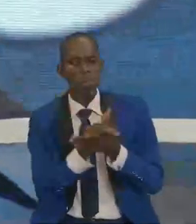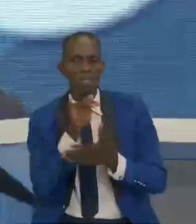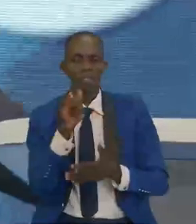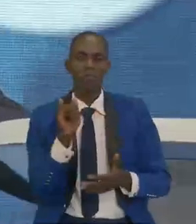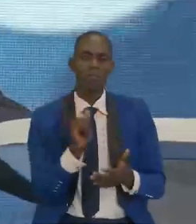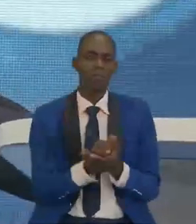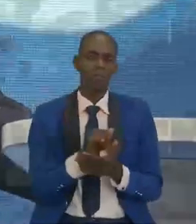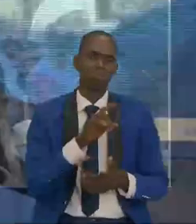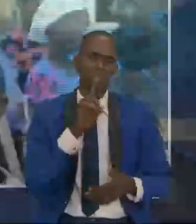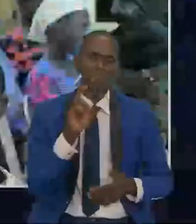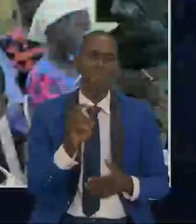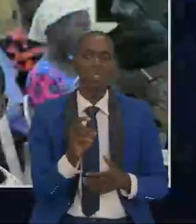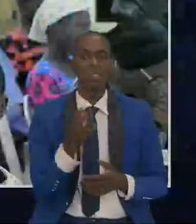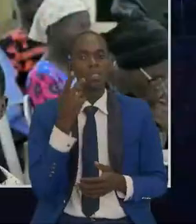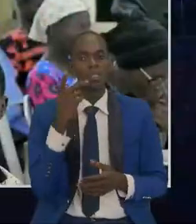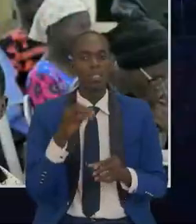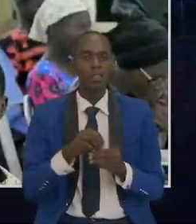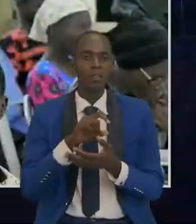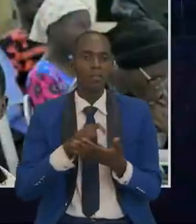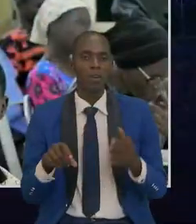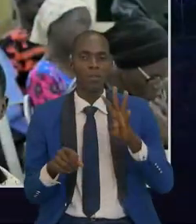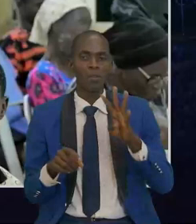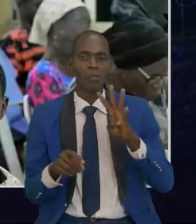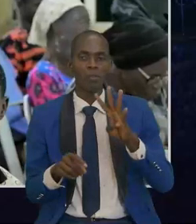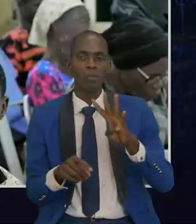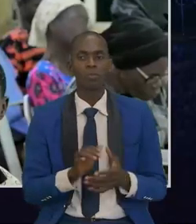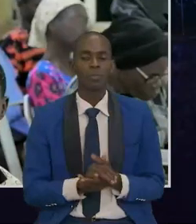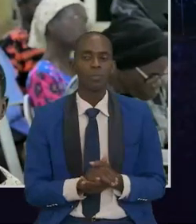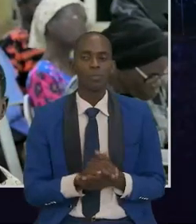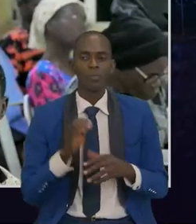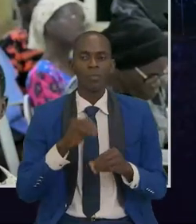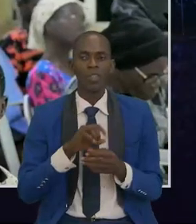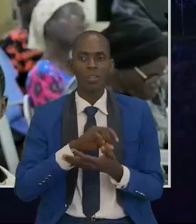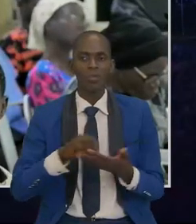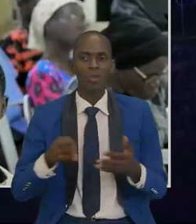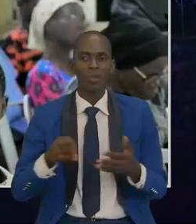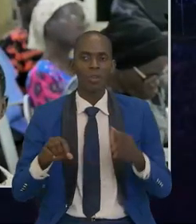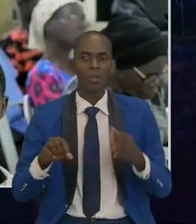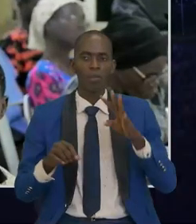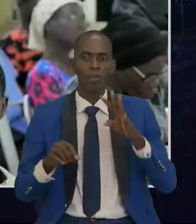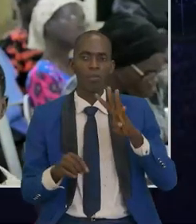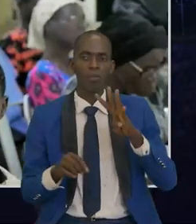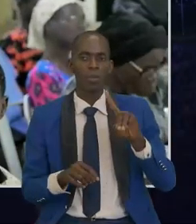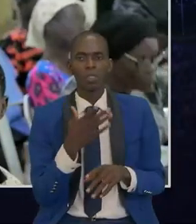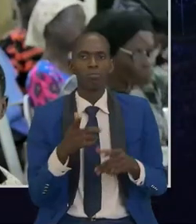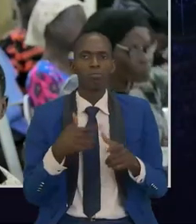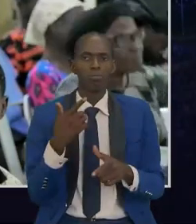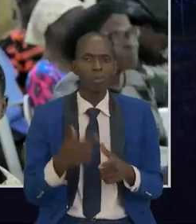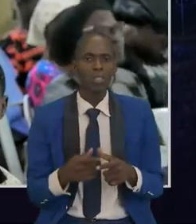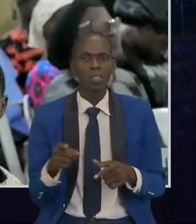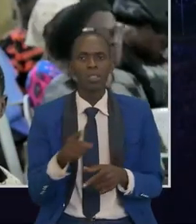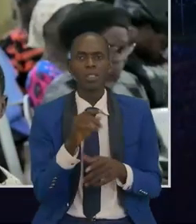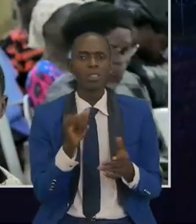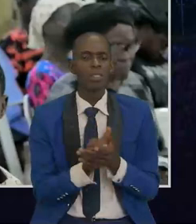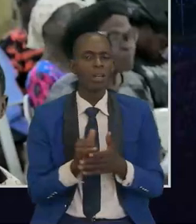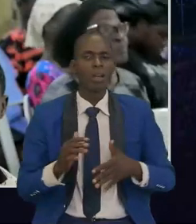l'ont-ils embrassé? Comment ont-ils cru cela? Voilà le verset 41.